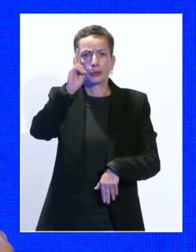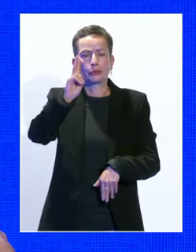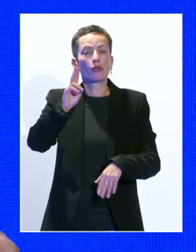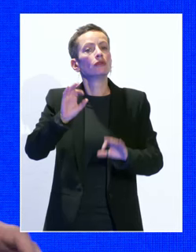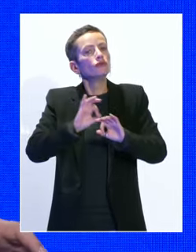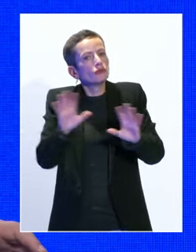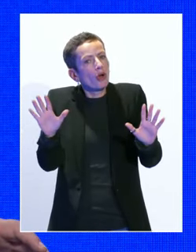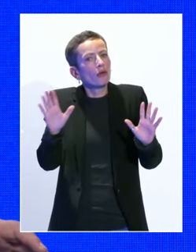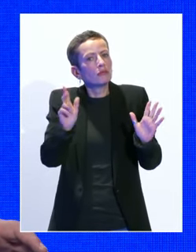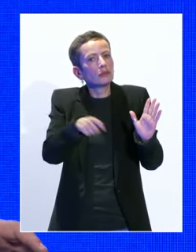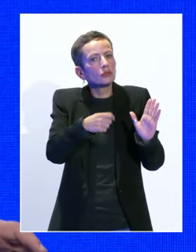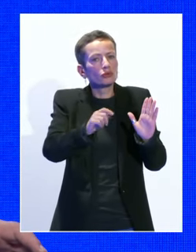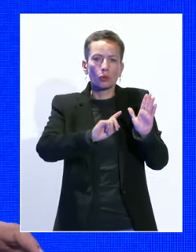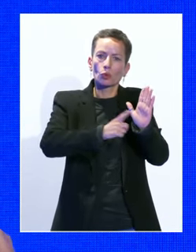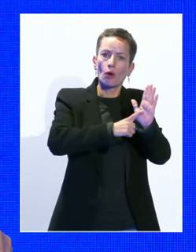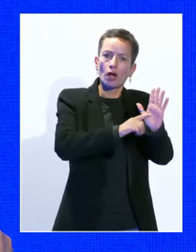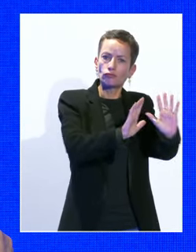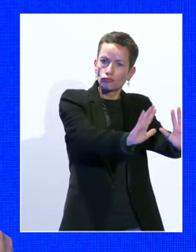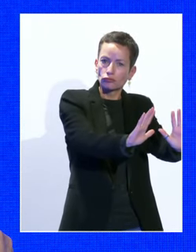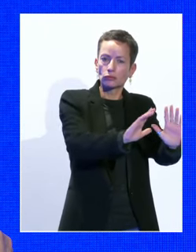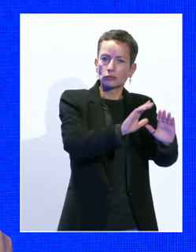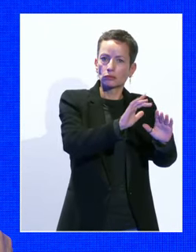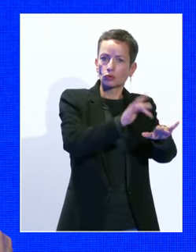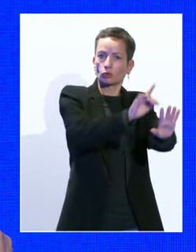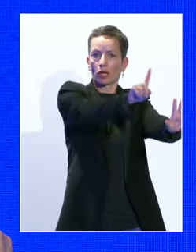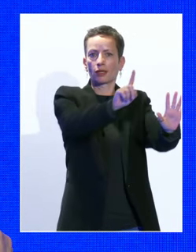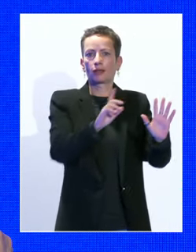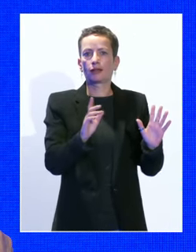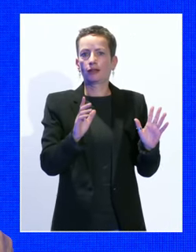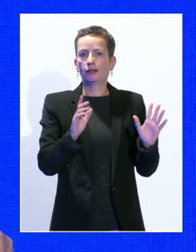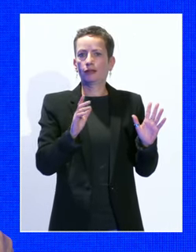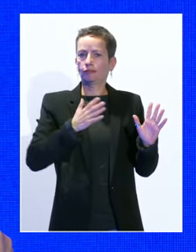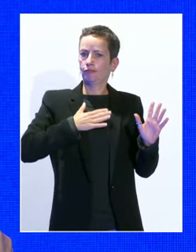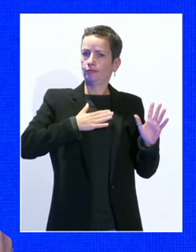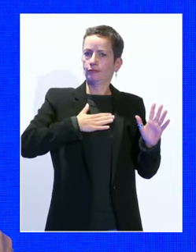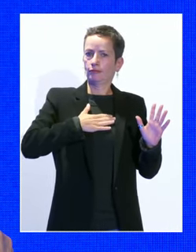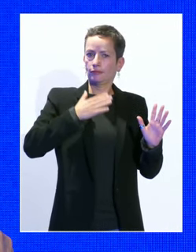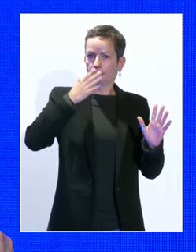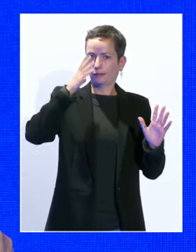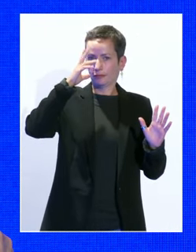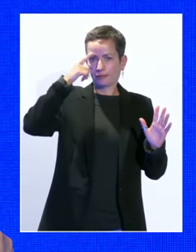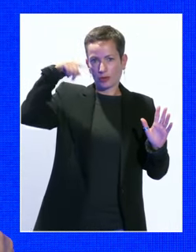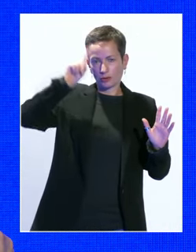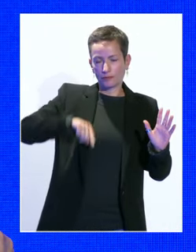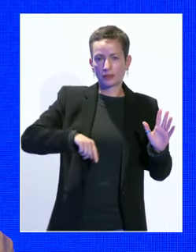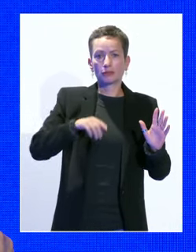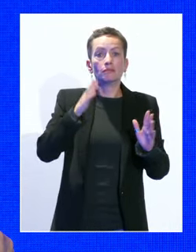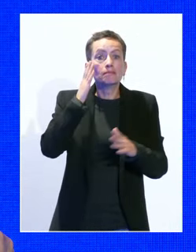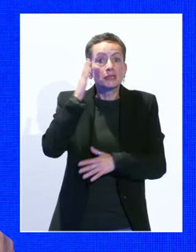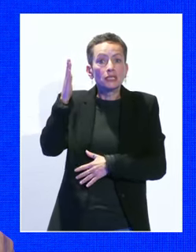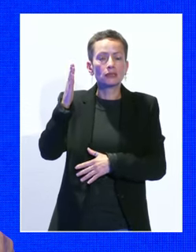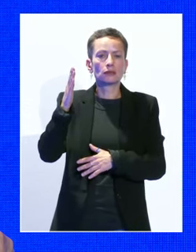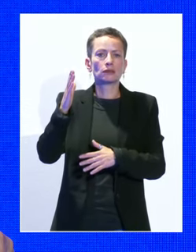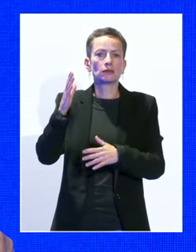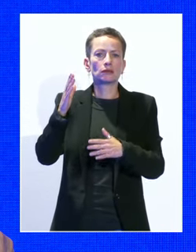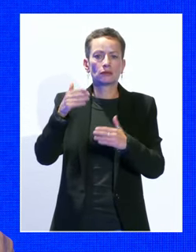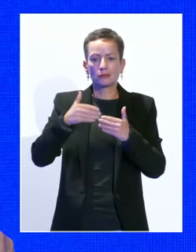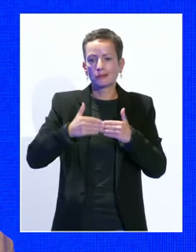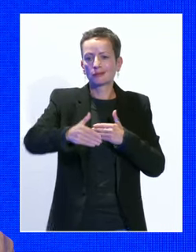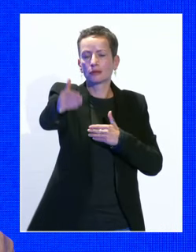touche au principe du droit, parce que c'est notre manière de voir les choses. Si il y a des